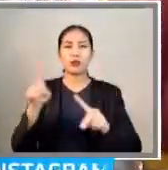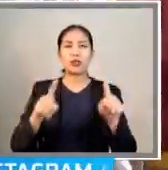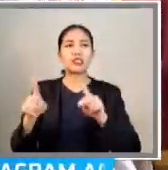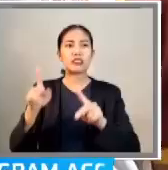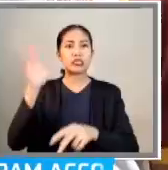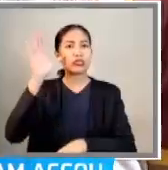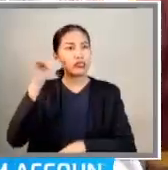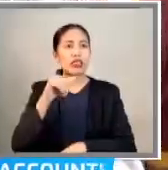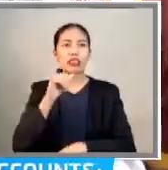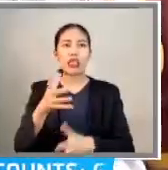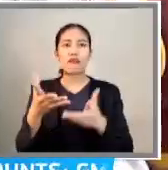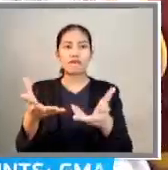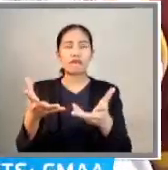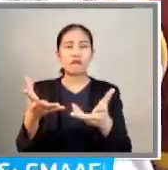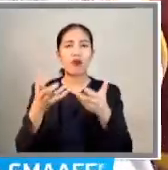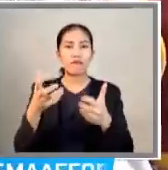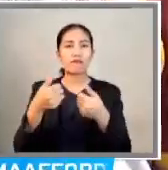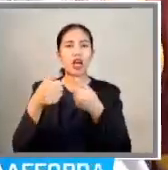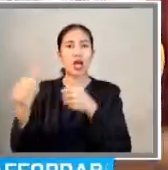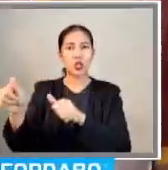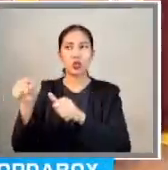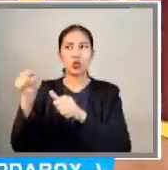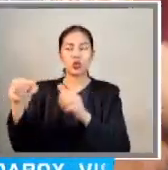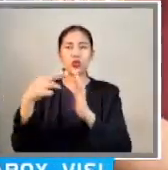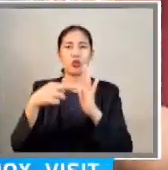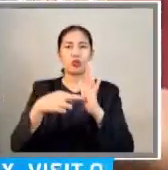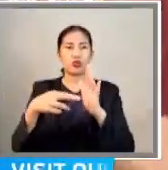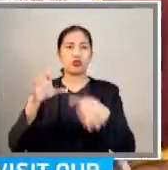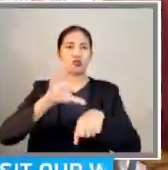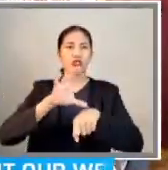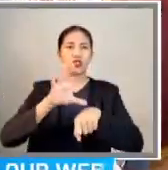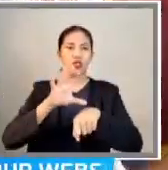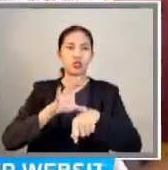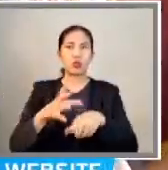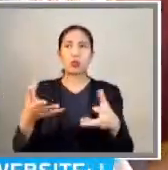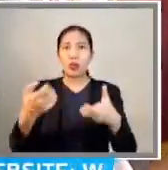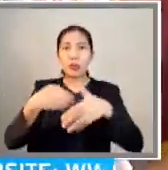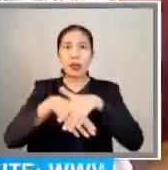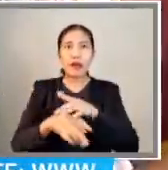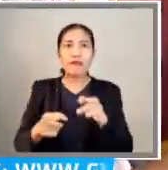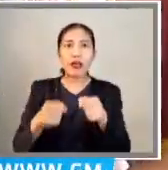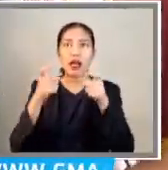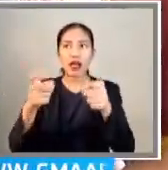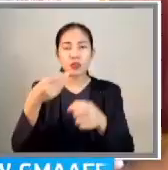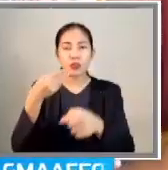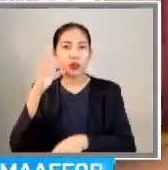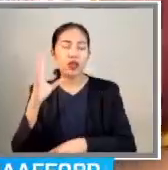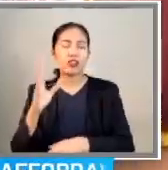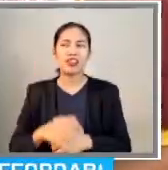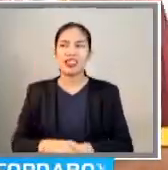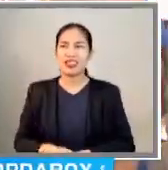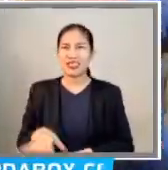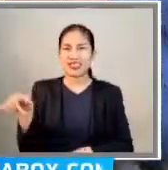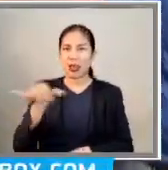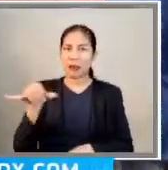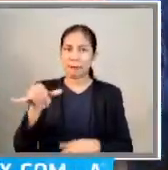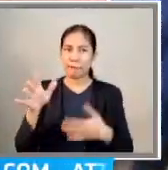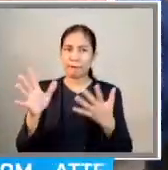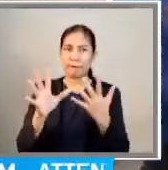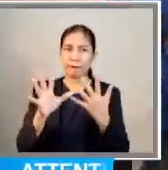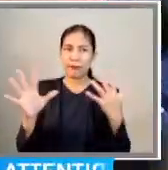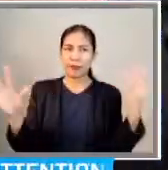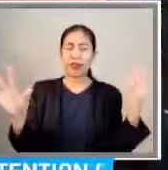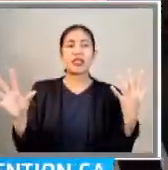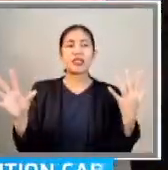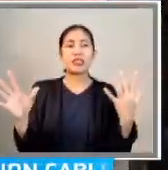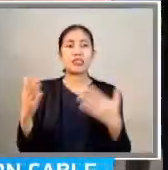simbahan. Ang gusto lang nila, makapasok sila kagad, makauwi sila kagad. Ganun din naman po yung mga nakapila. Yung iba po dyan, may mga